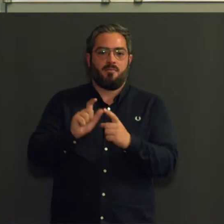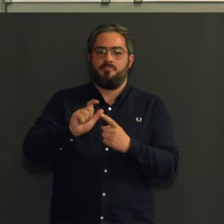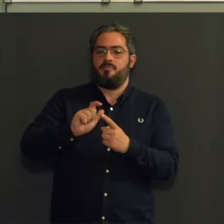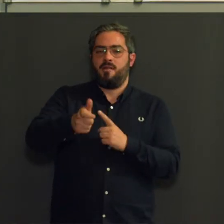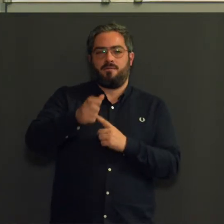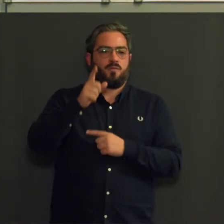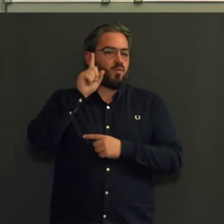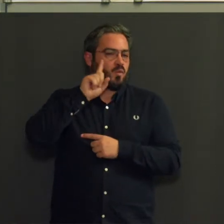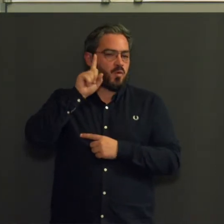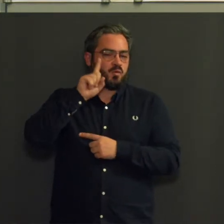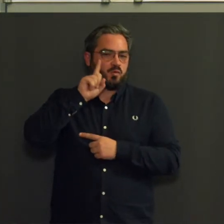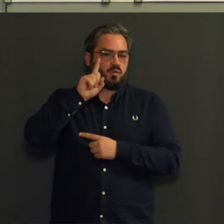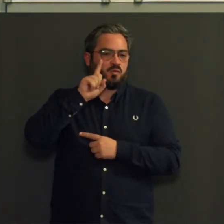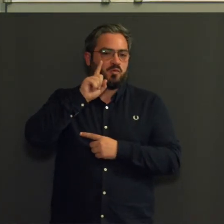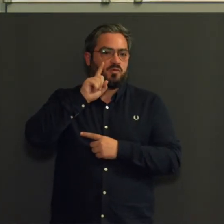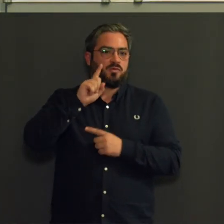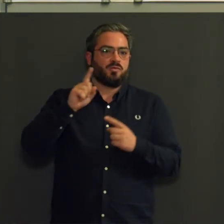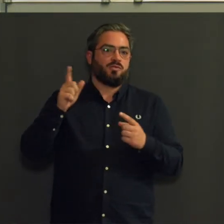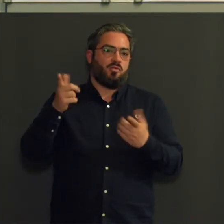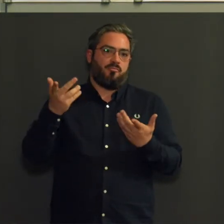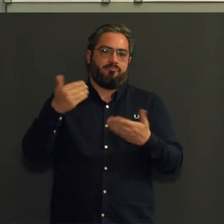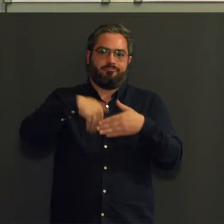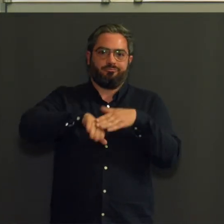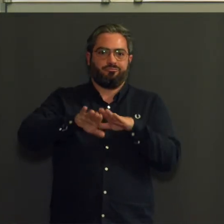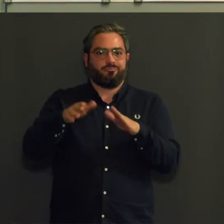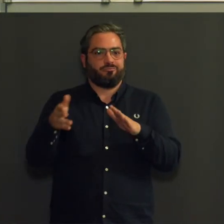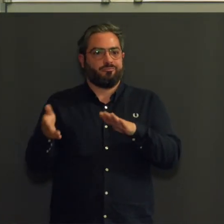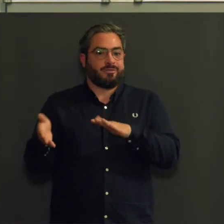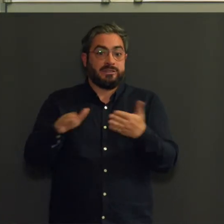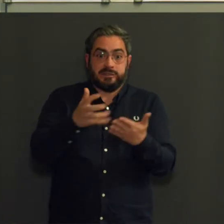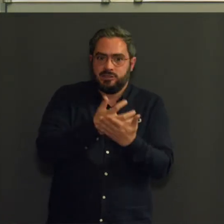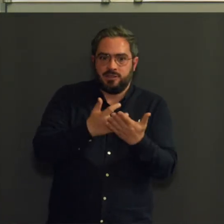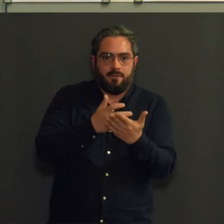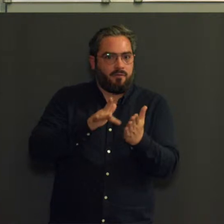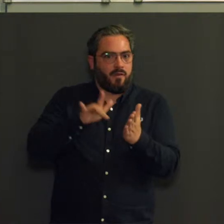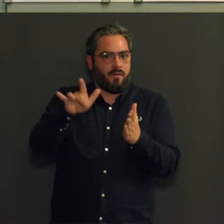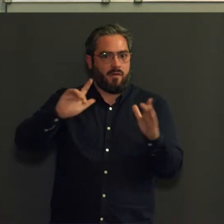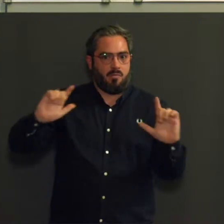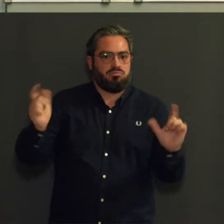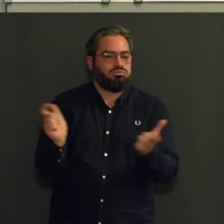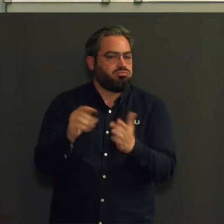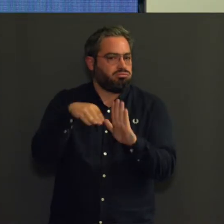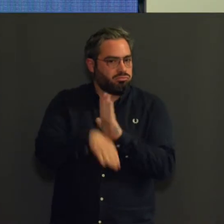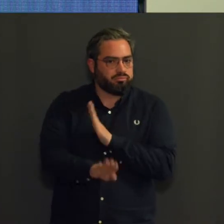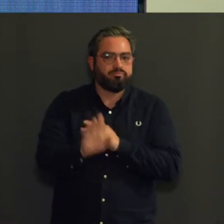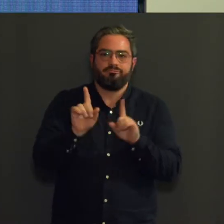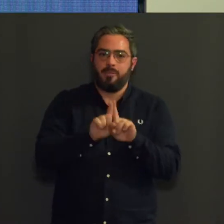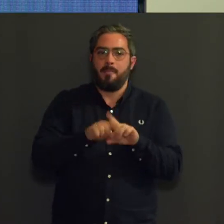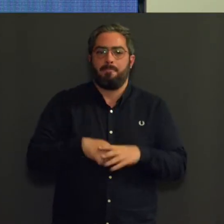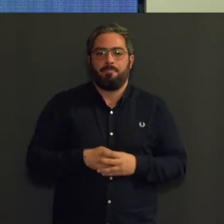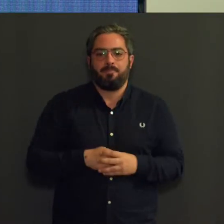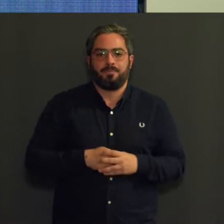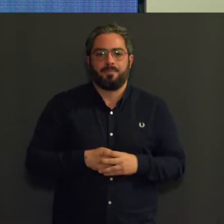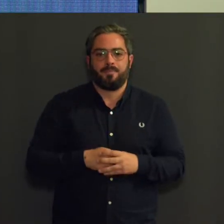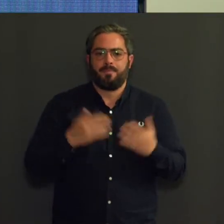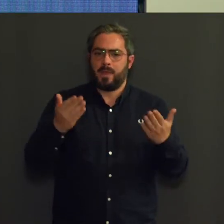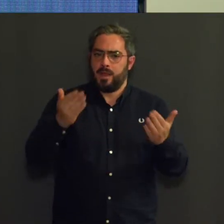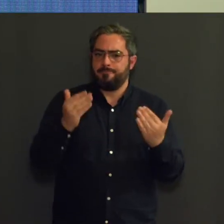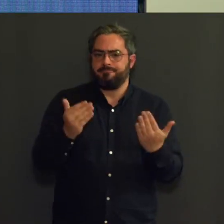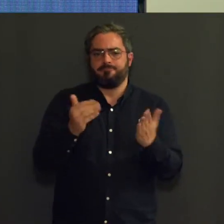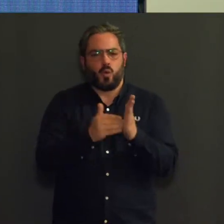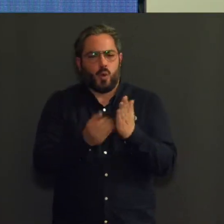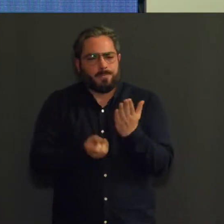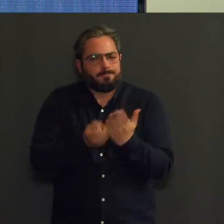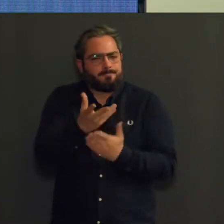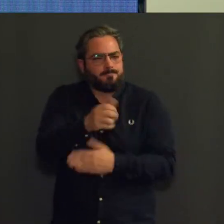aussi bientôt être moins représentée au niveau des décès. Ceci est l'occasion de redire quelques mots sur la vaccination,